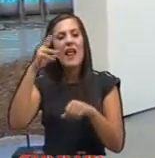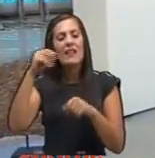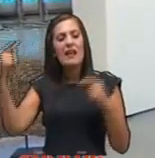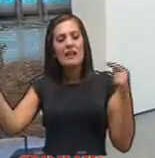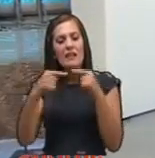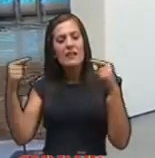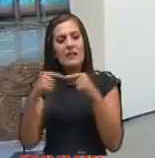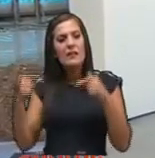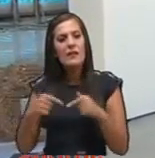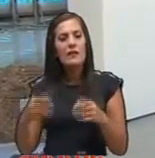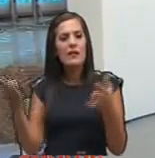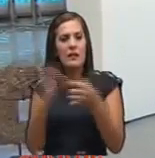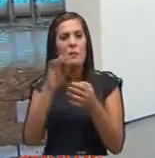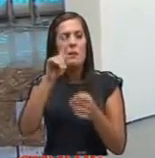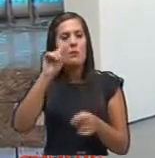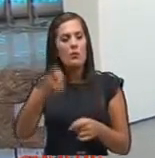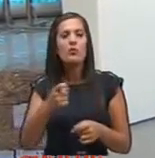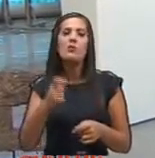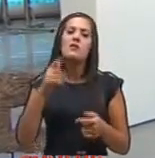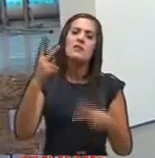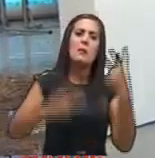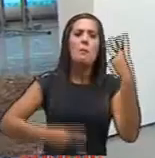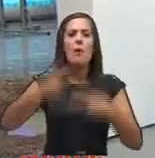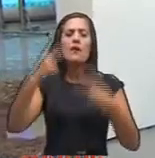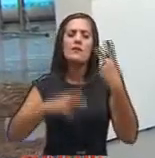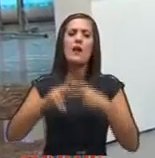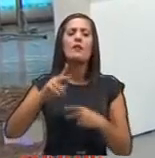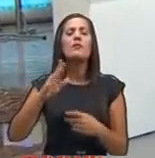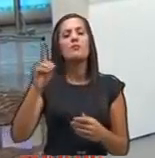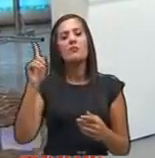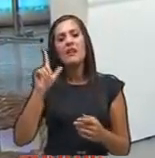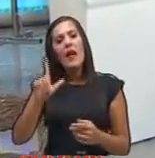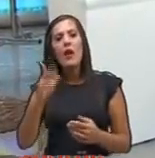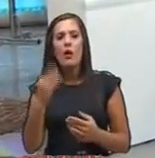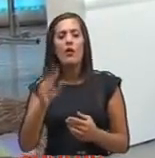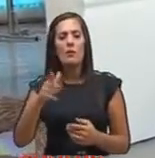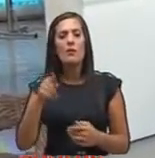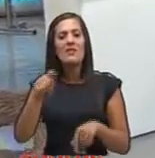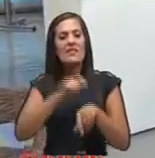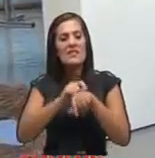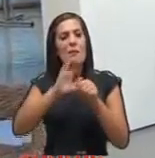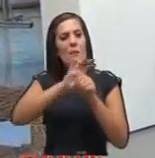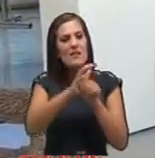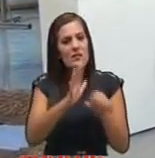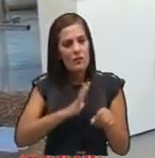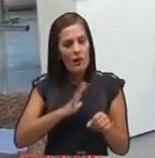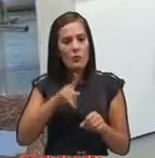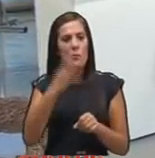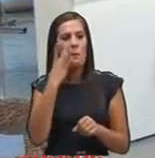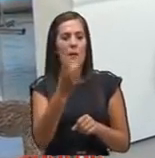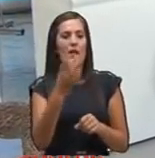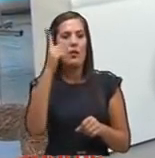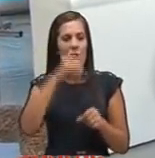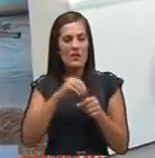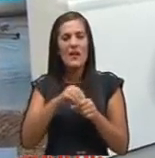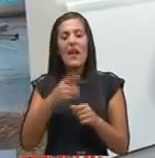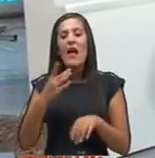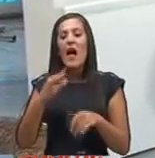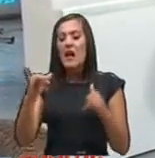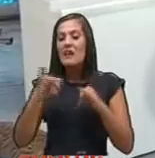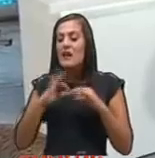bir tetkikimiz zaman zaman ihtiyaç olabilir. İlgili burada bahsettiğim sinire bir bası var mı? bunu belirlemek rahatsızlığın açısından. Rahatsızlığın